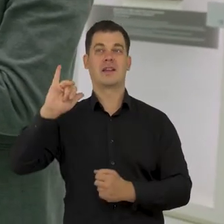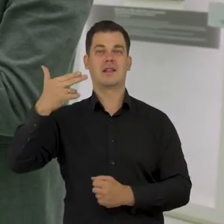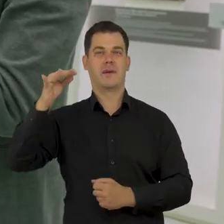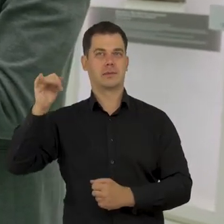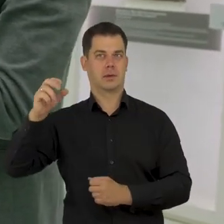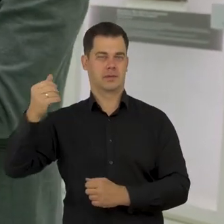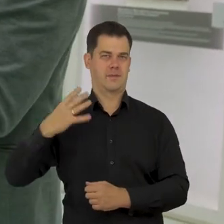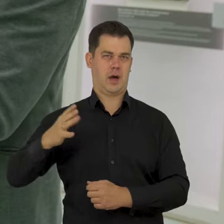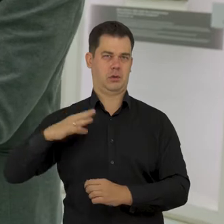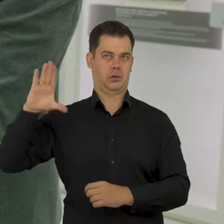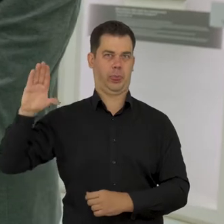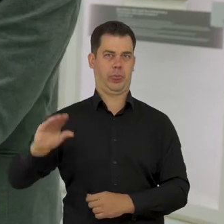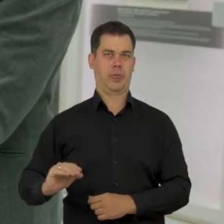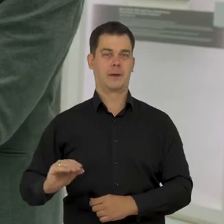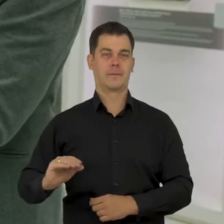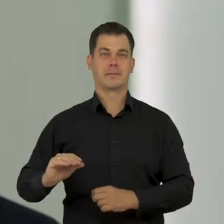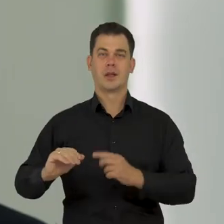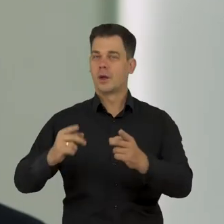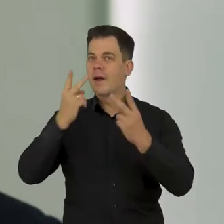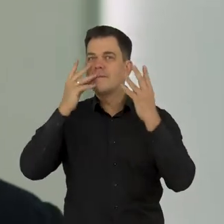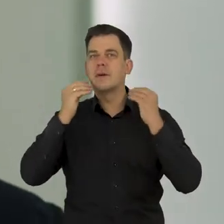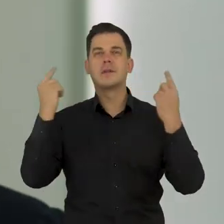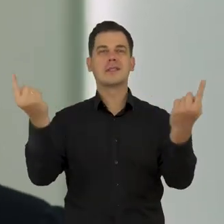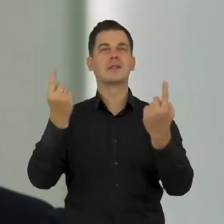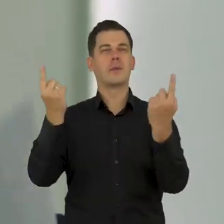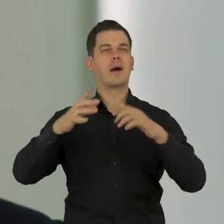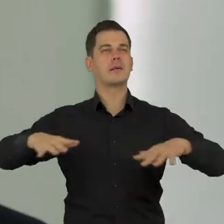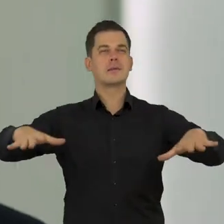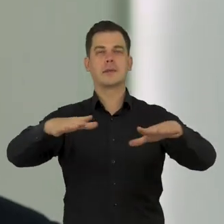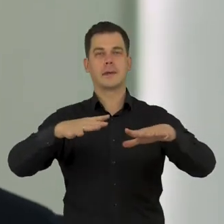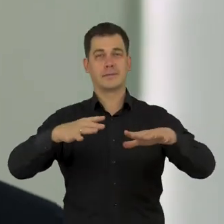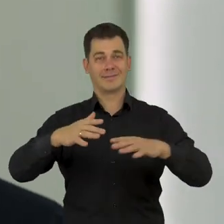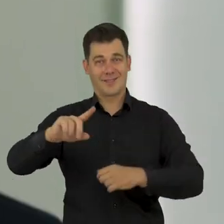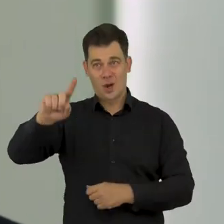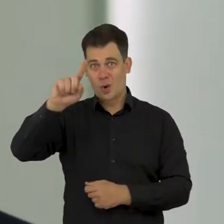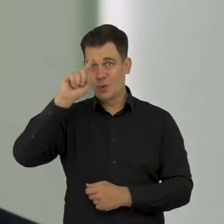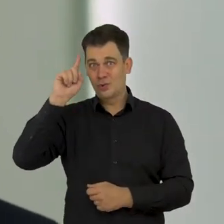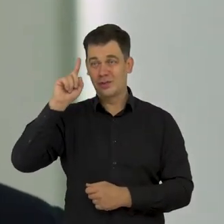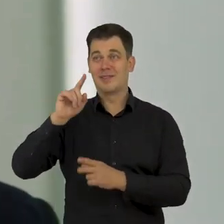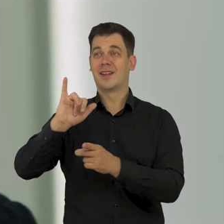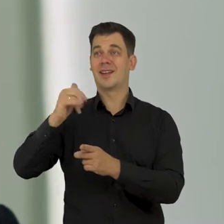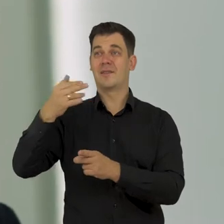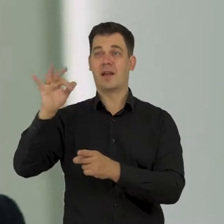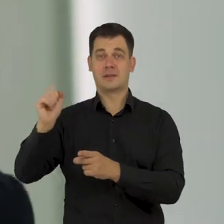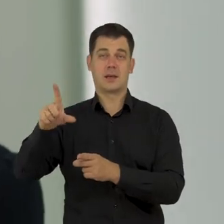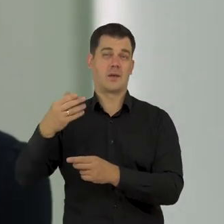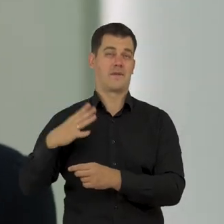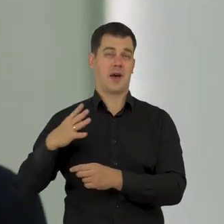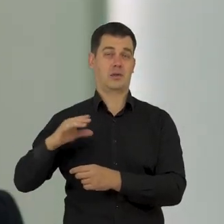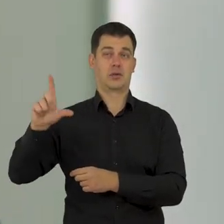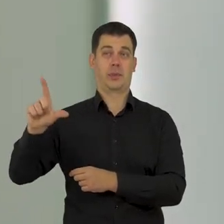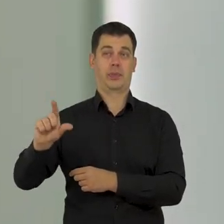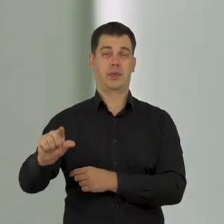mocno spadała wraz z inflacją. Musimy wyobrazić sobie pewien dramatyzm sytuacji. Ludzie